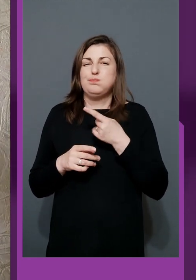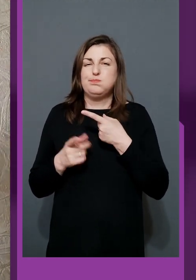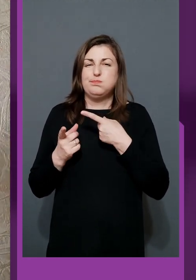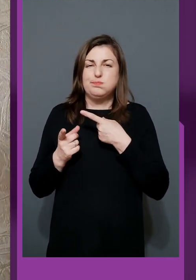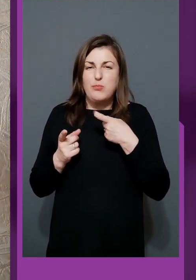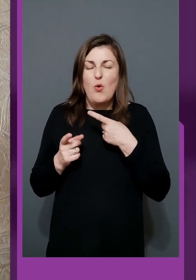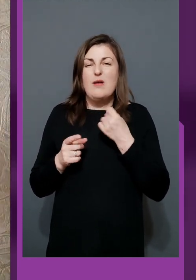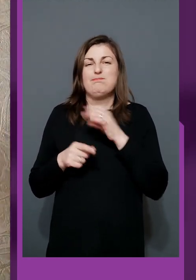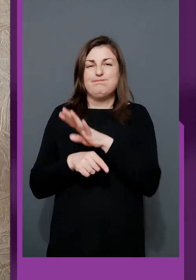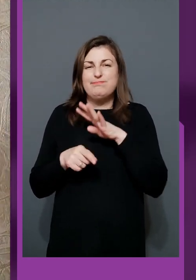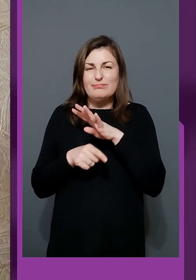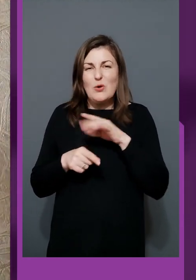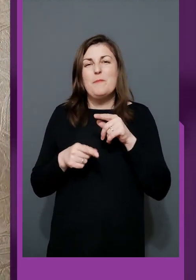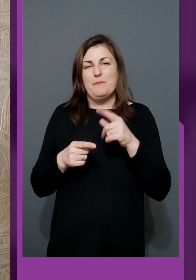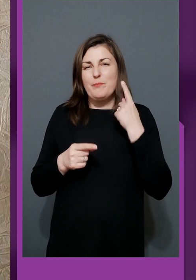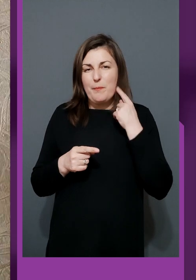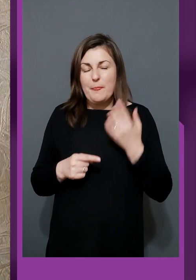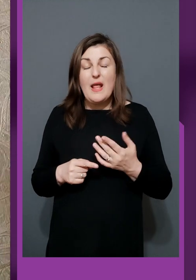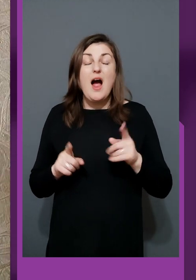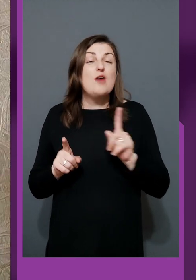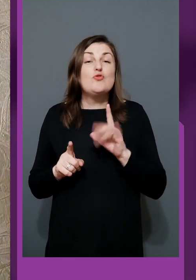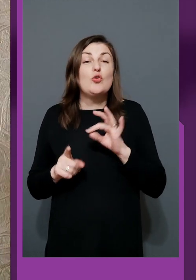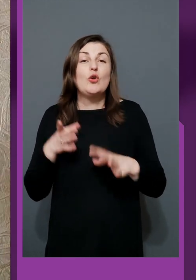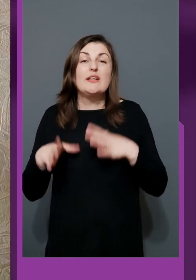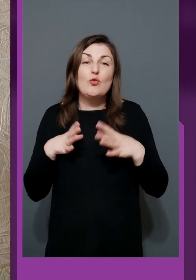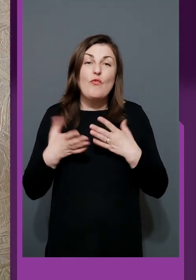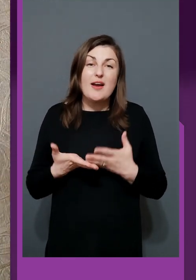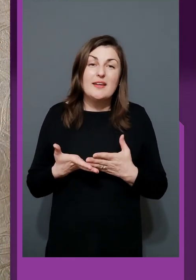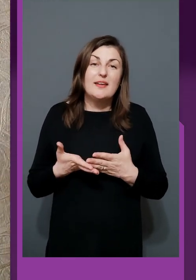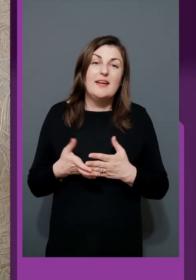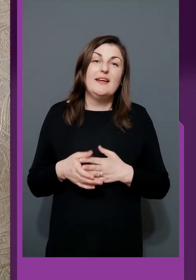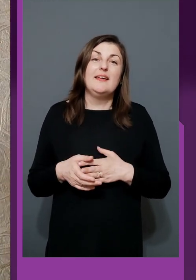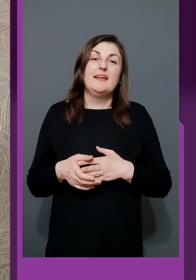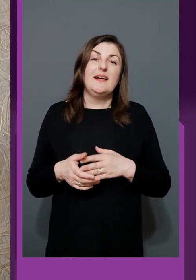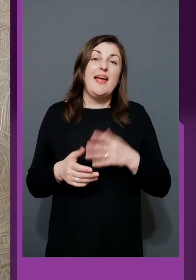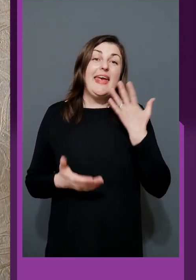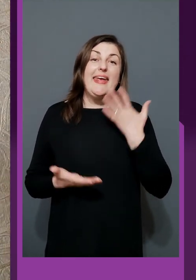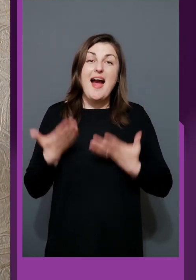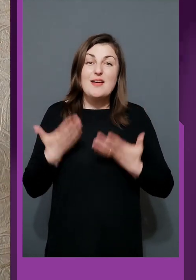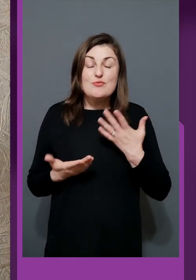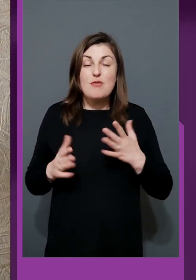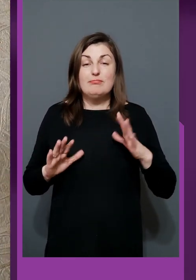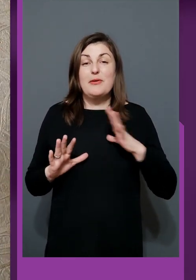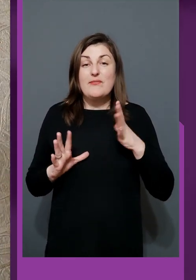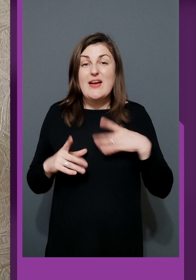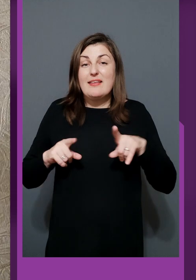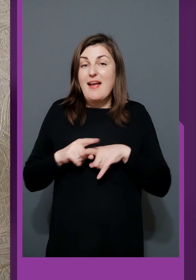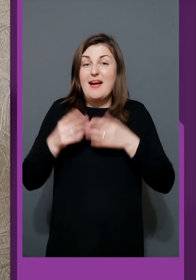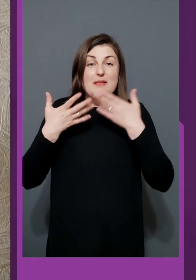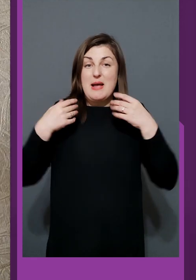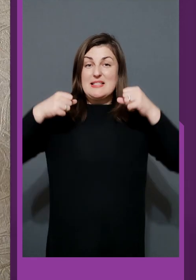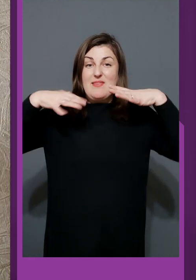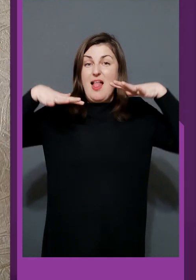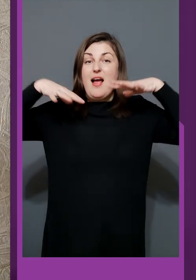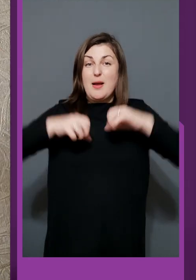постріли та бомбардування так а щодо тренувань якщо трапляється Так що